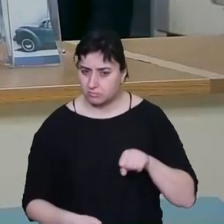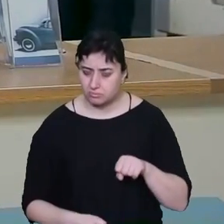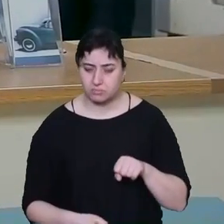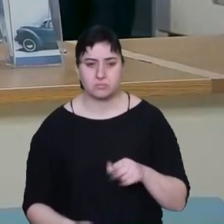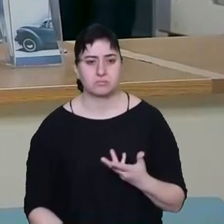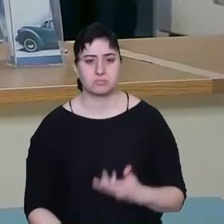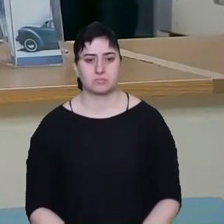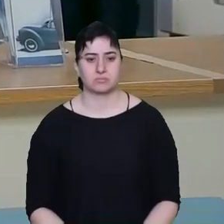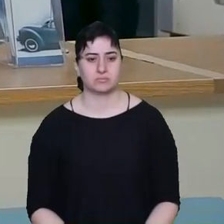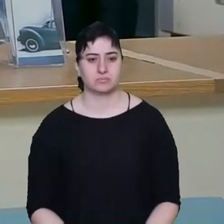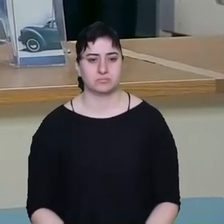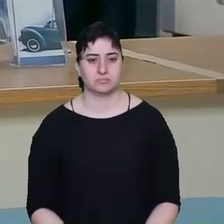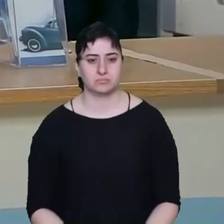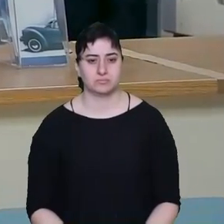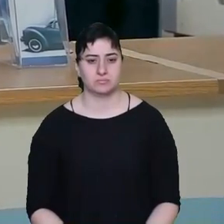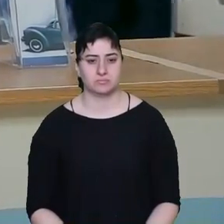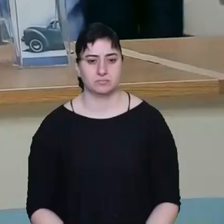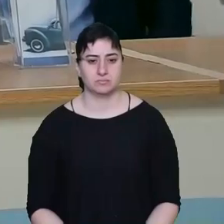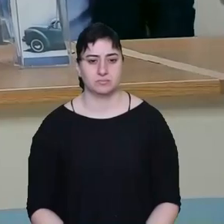Yok ya.